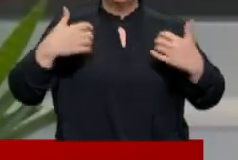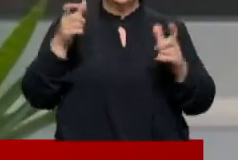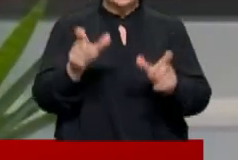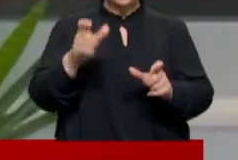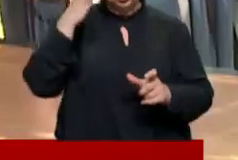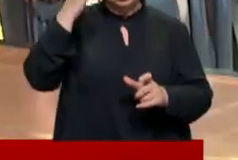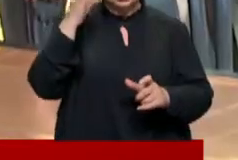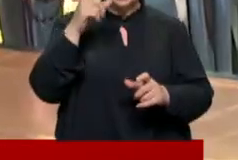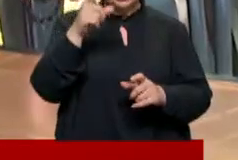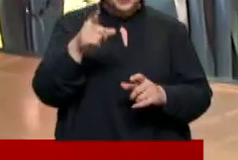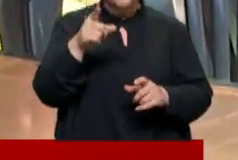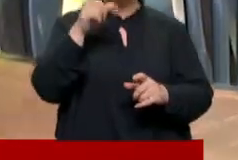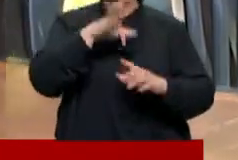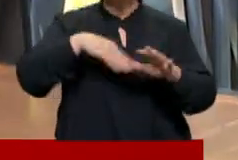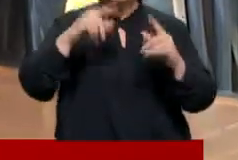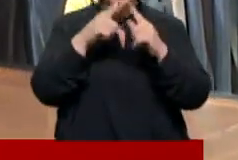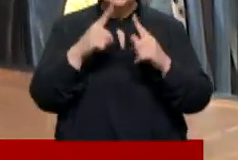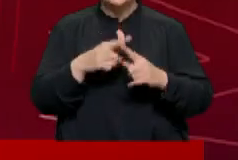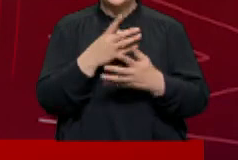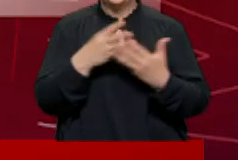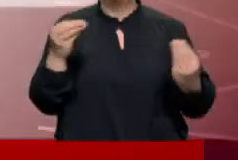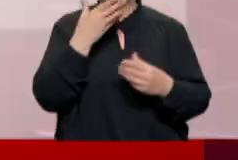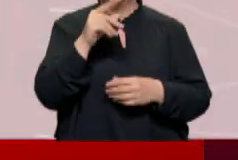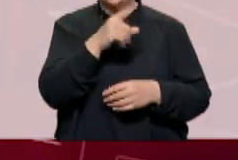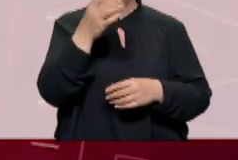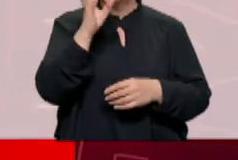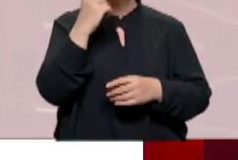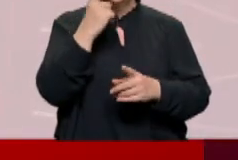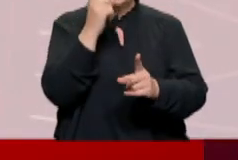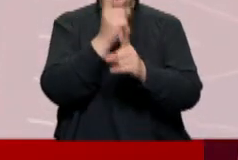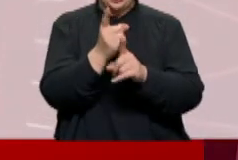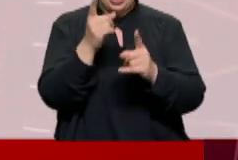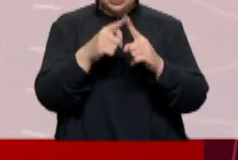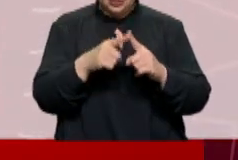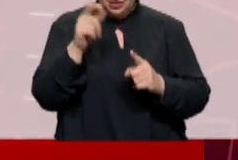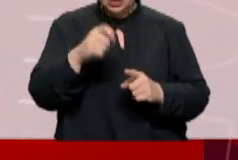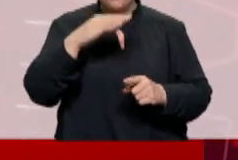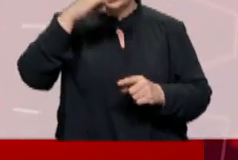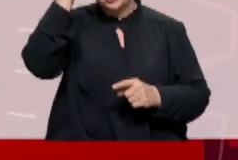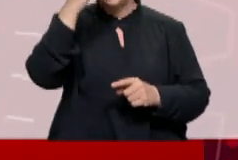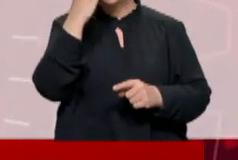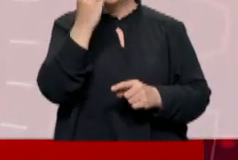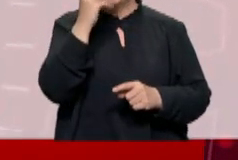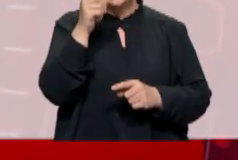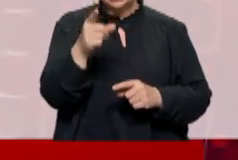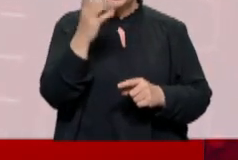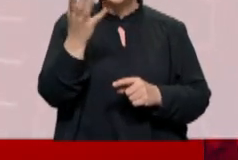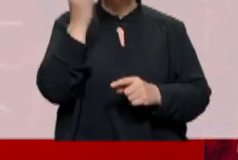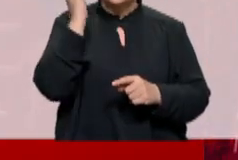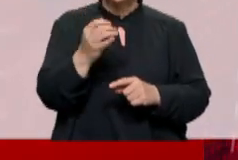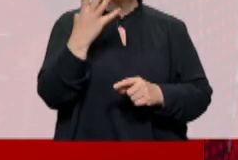Özgür Erdursun'a göre tüm hesaplarda kayıpta emekli. Altına göre hesaplama yaptığımızda bayram ikramiyesinin en